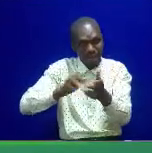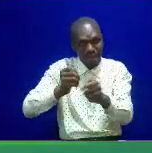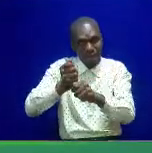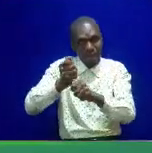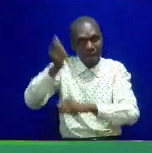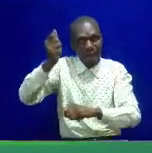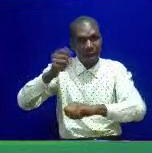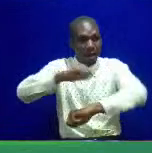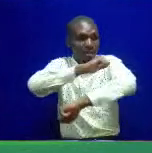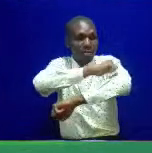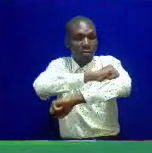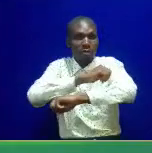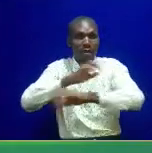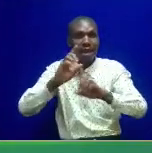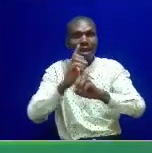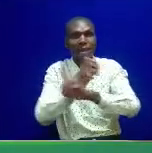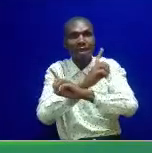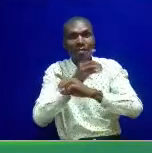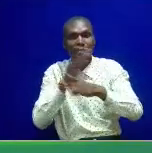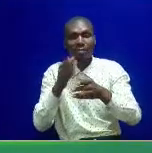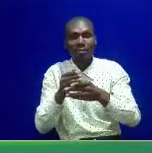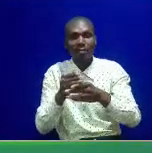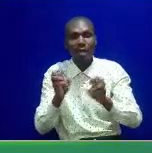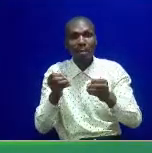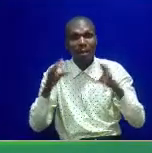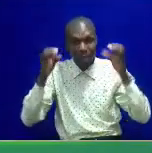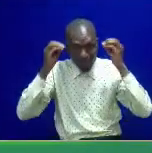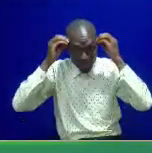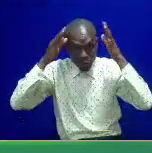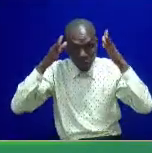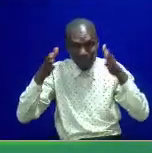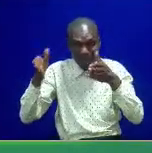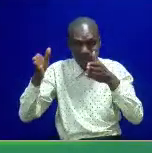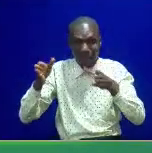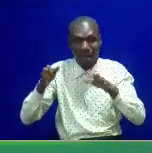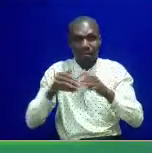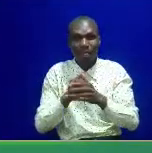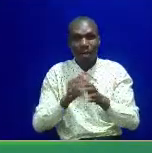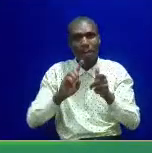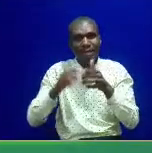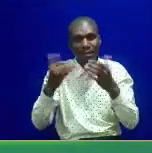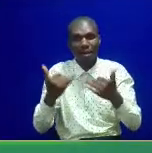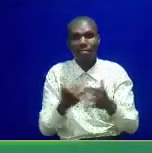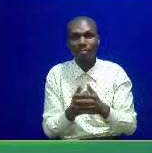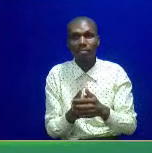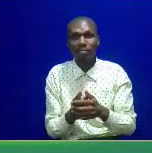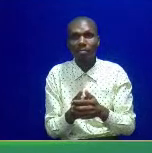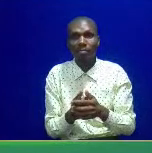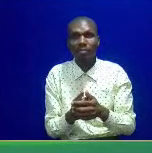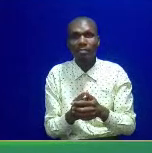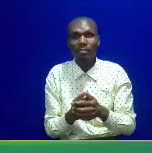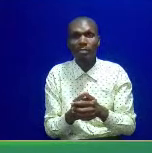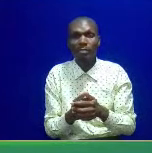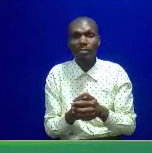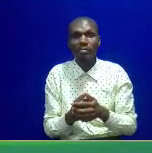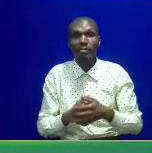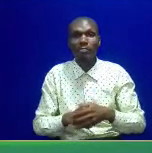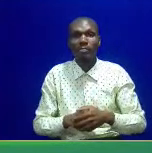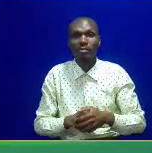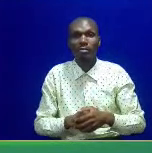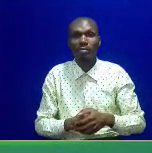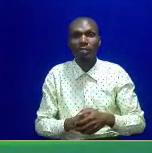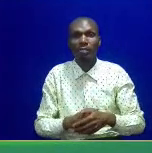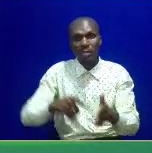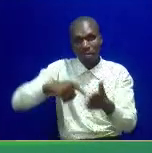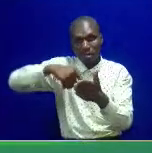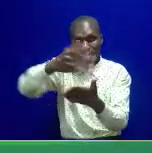asichusukuru chiyabo, ao ao. Panafuzi ya wako ya wachire sukuru, batibono, ya wako chungu wako se, application